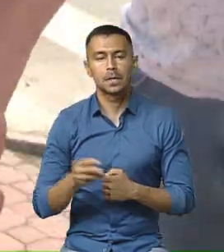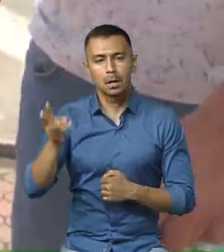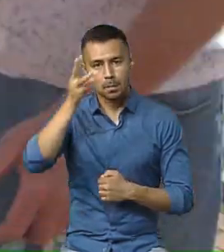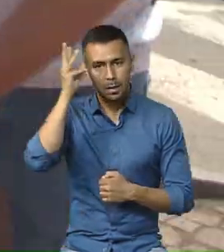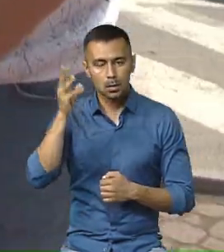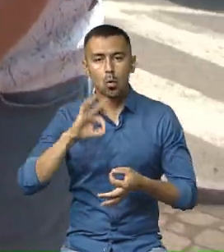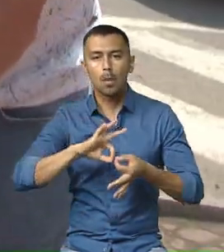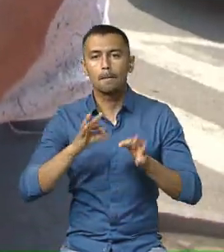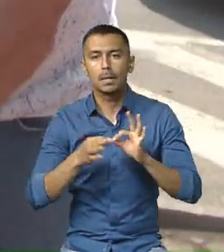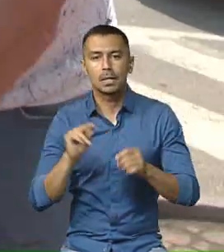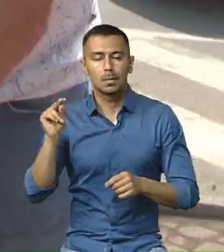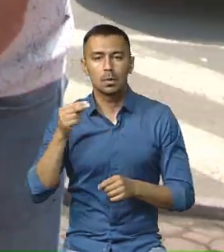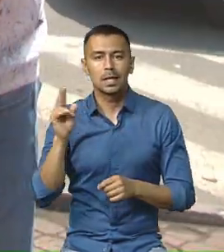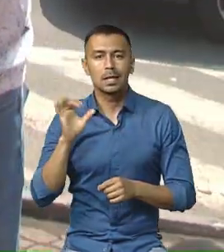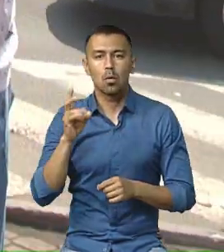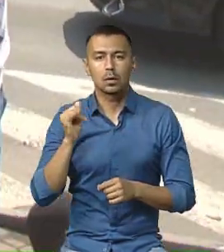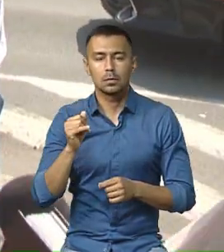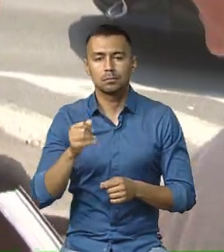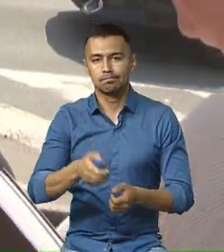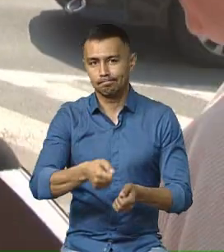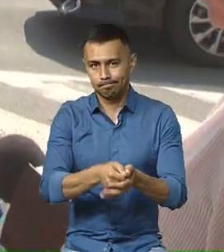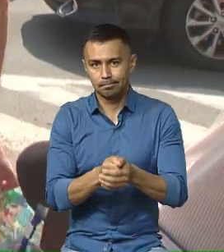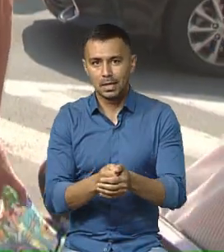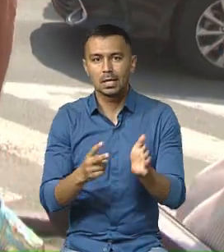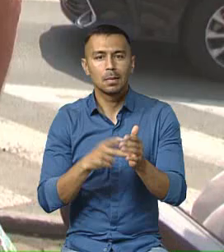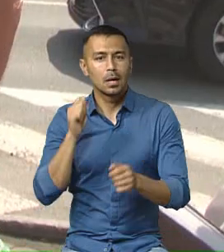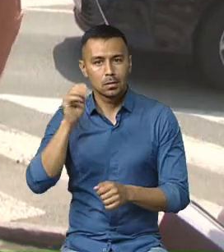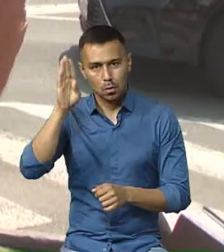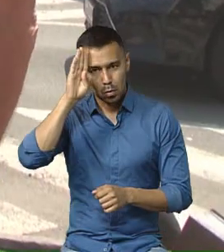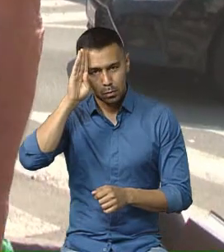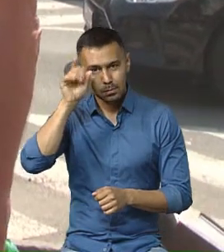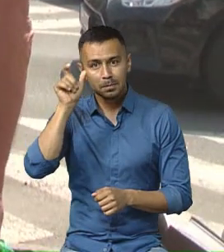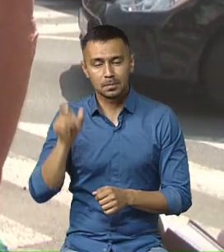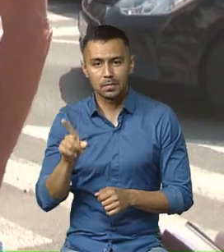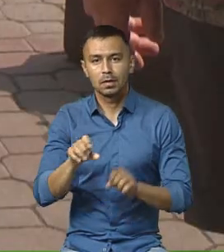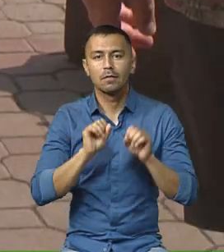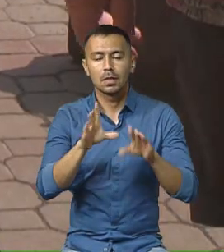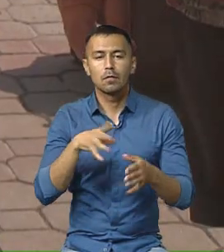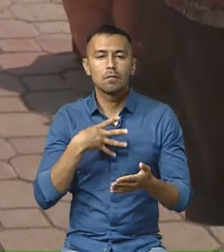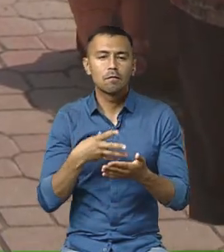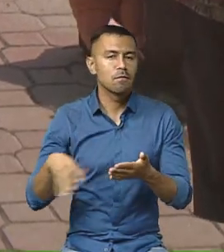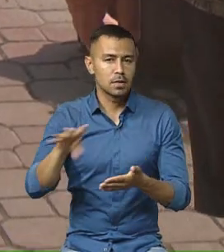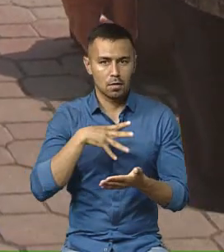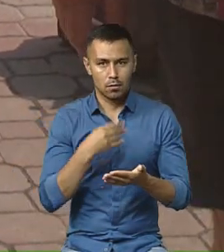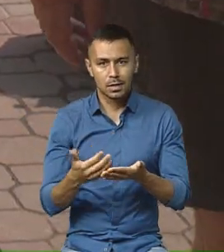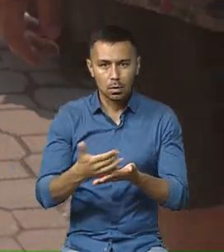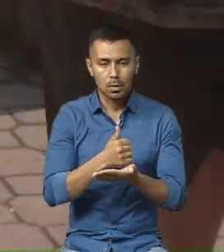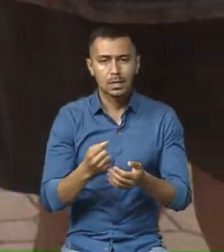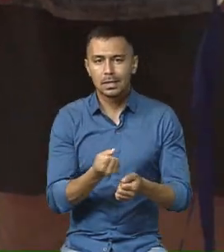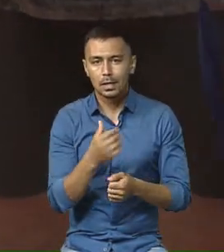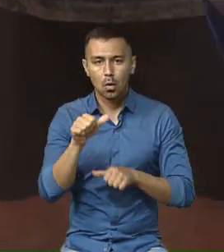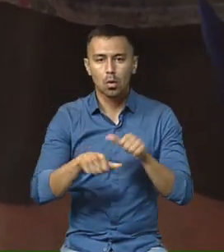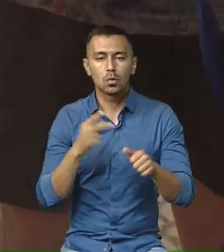Хмельницький олімпійський чемпіон Сергій Нагорний тисне руку 7-річному Макару Лапінському. Хлопчик віддав Нагорному всі свої заощадження за кілька років,